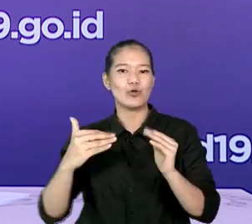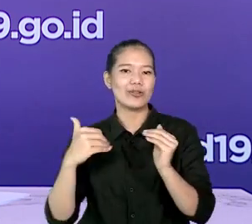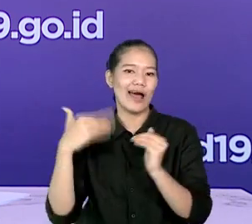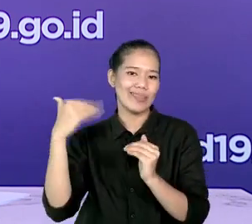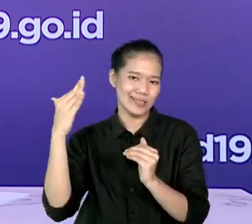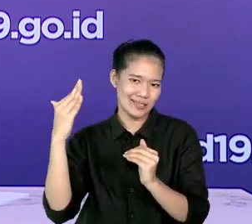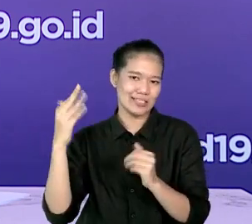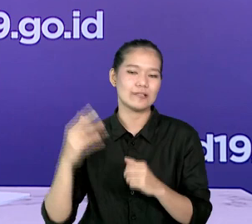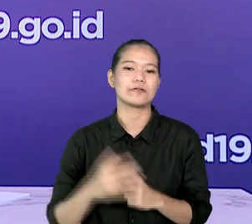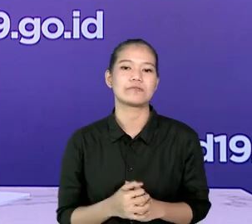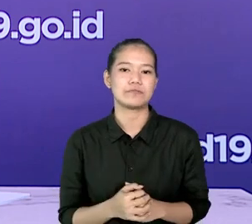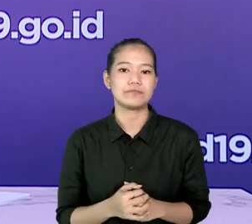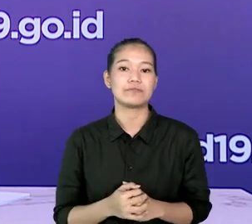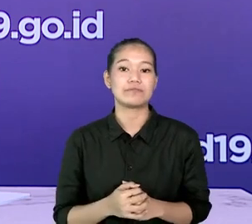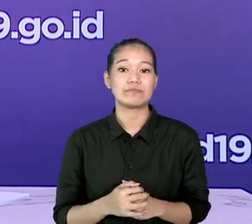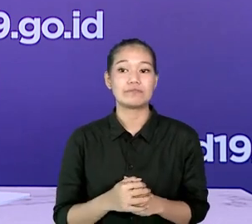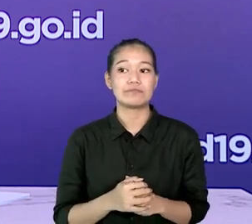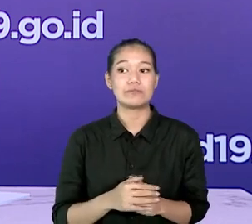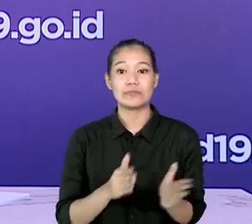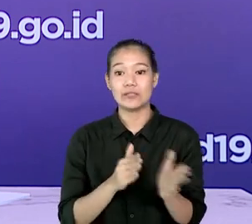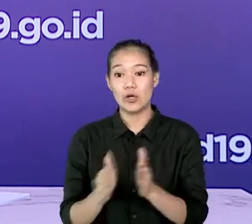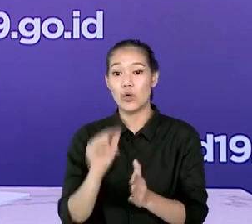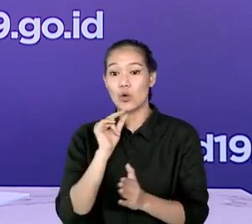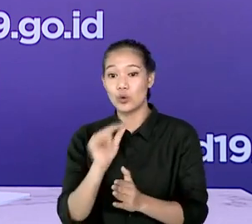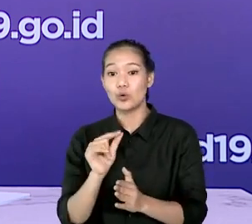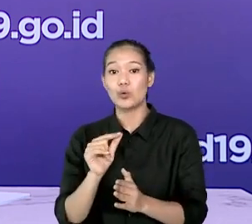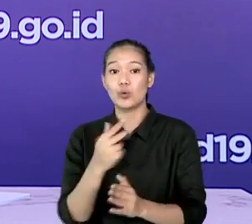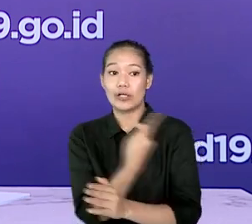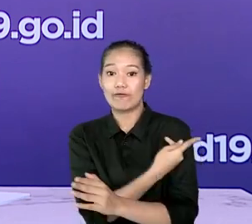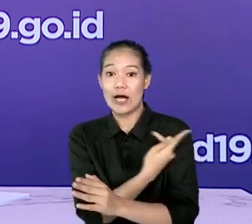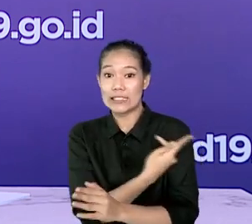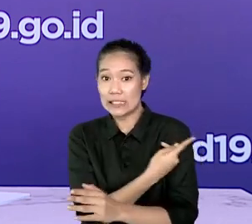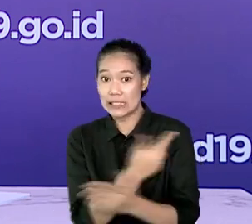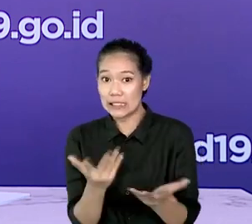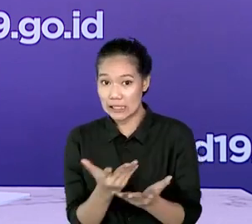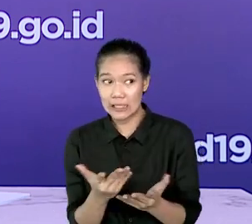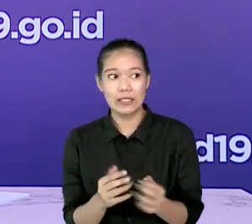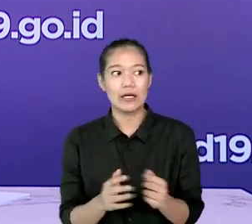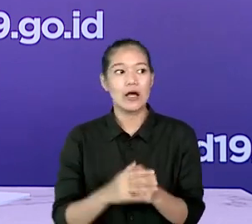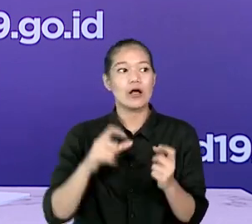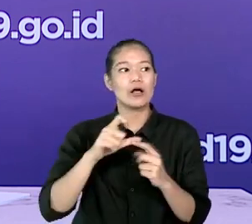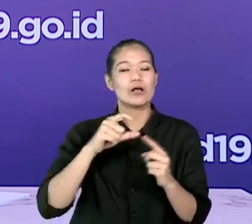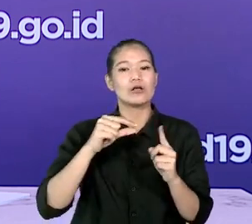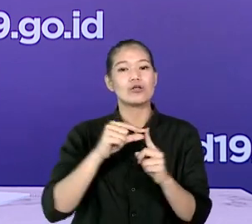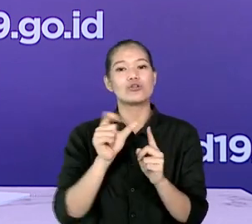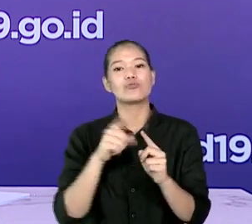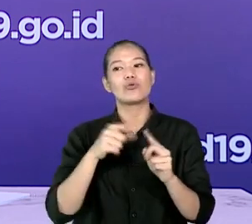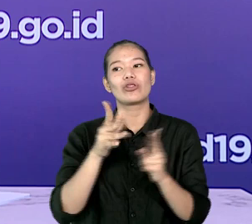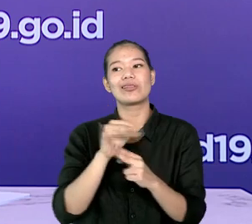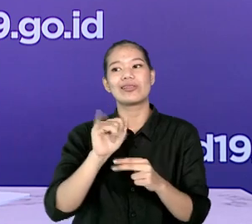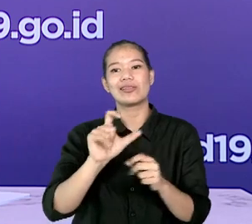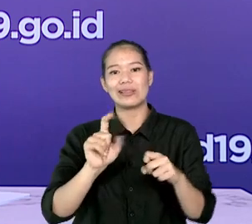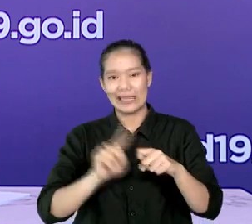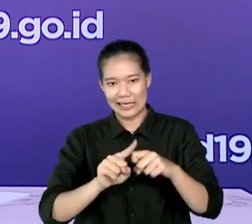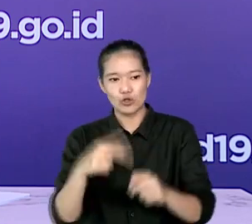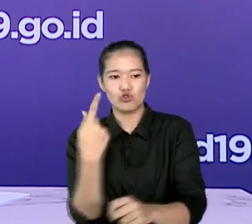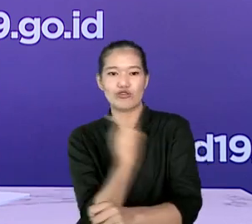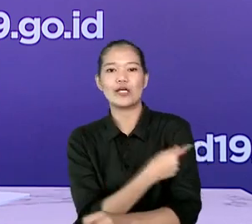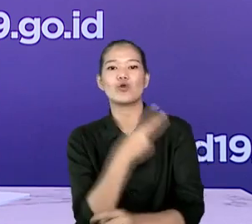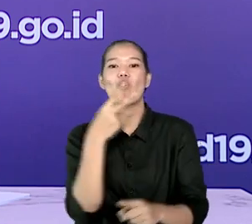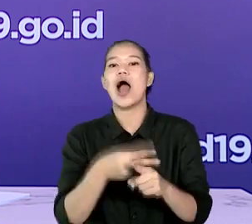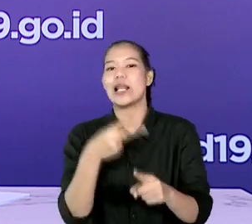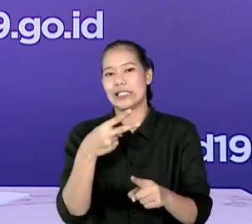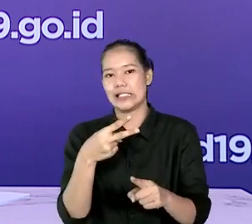tahun keatas Sedangkan untuk dosisnya vaksin sputnik we akan disuntikkan dua kali